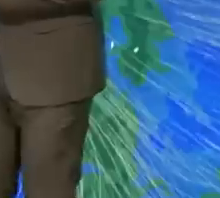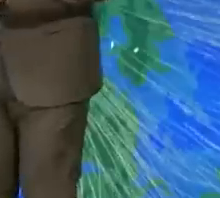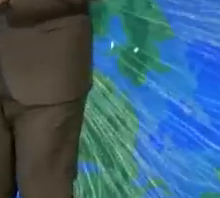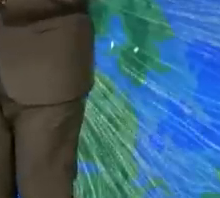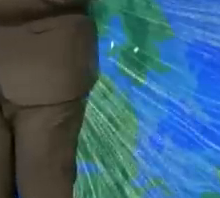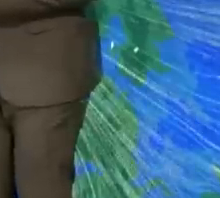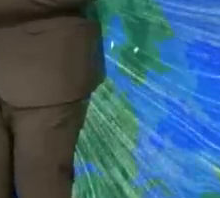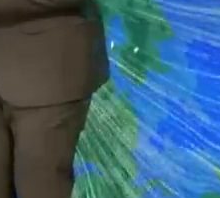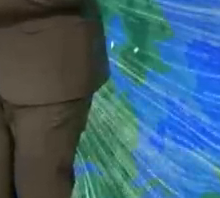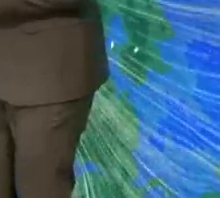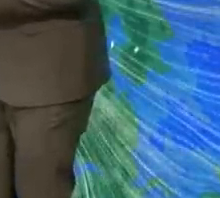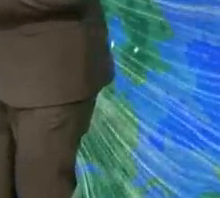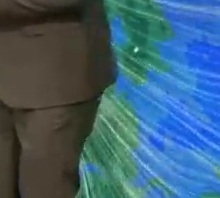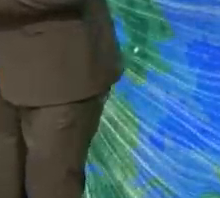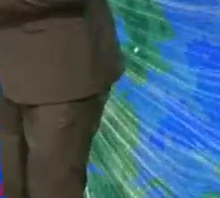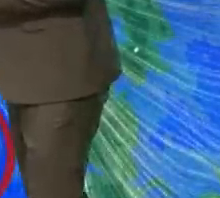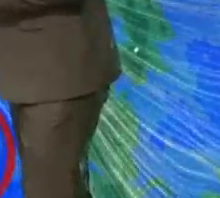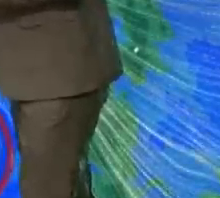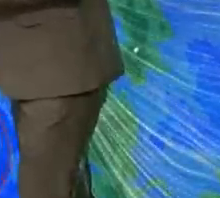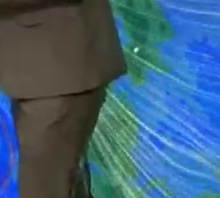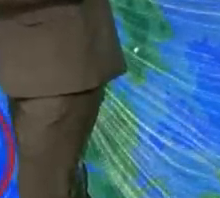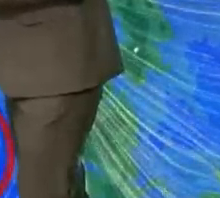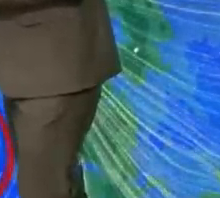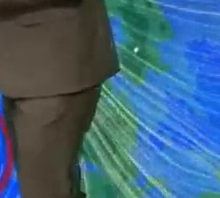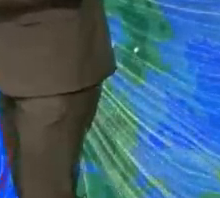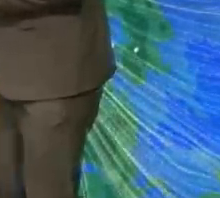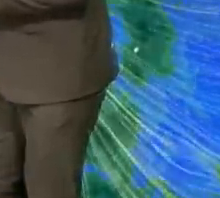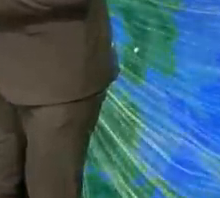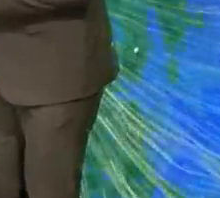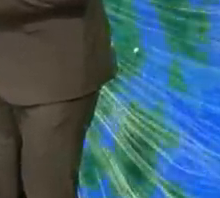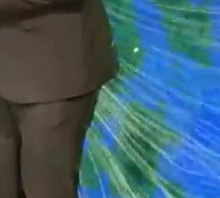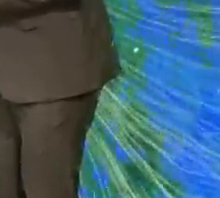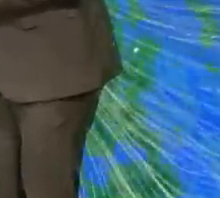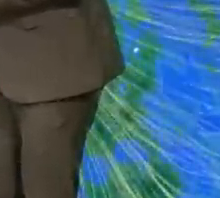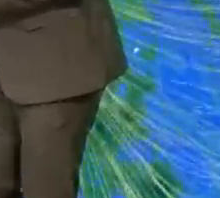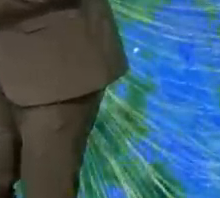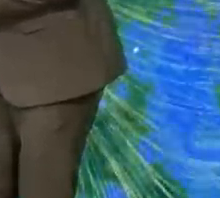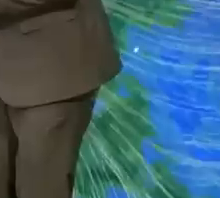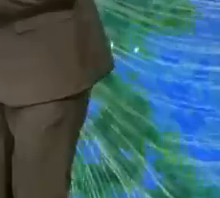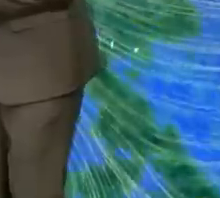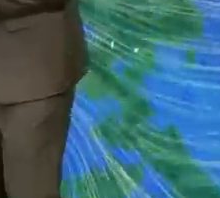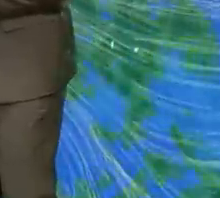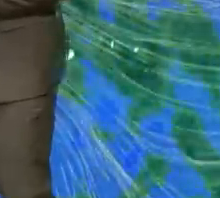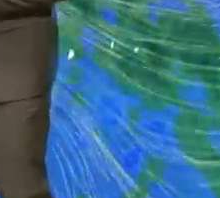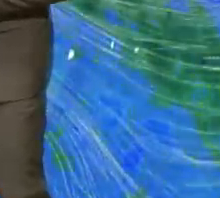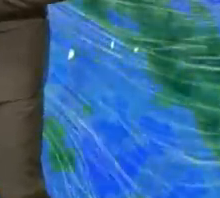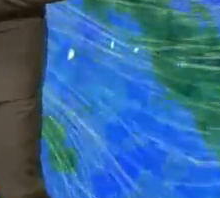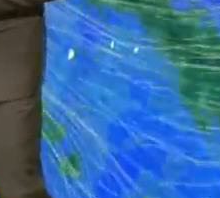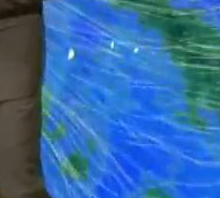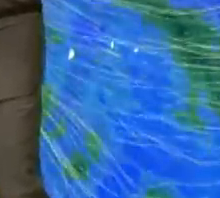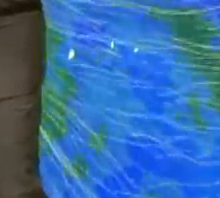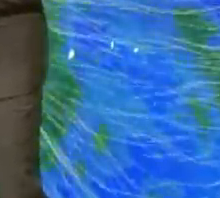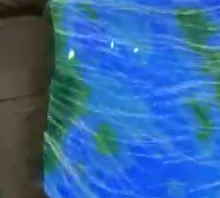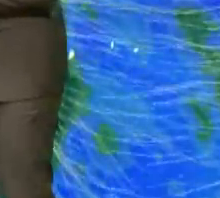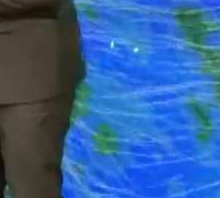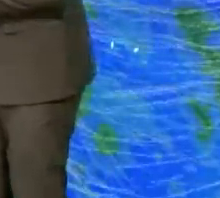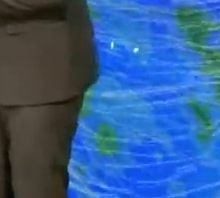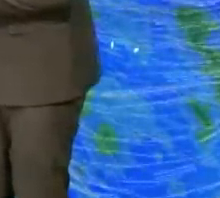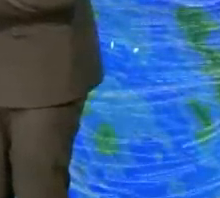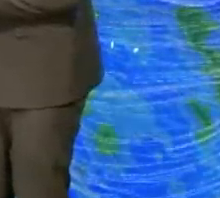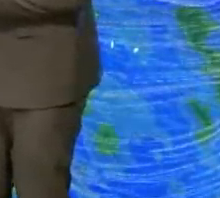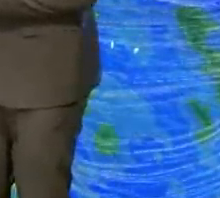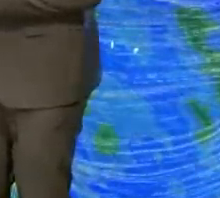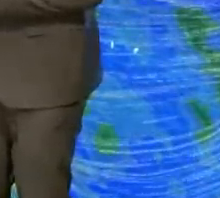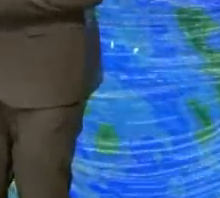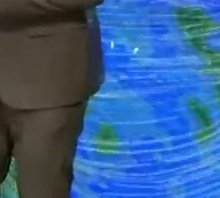pero posibleng nasa loob na ito sa araw ng Webes, hapon po yan. At sa Biyernes, lalapit pa ang LPA patungo dyan sa may Mindanao, kadugtong po